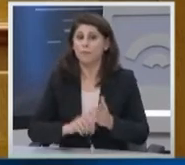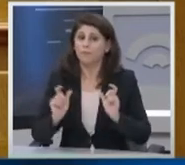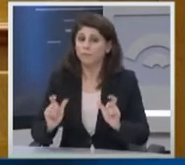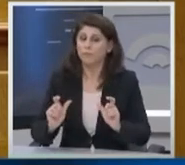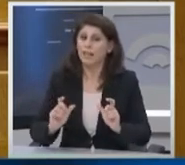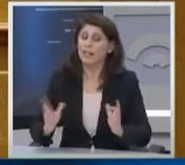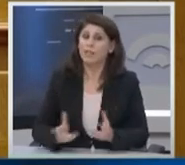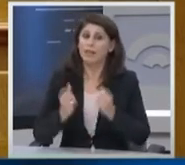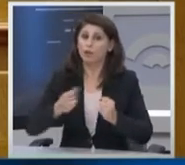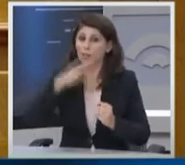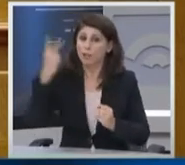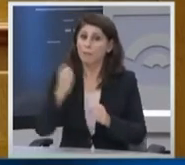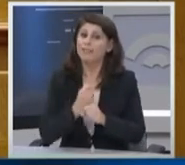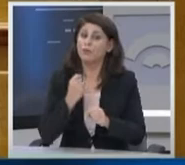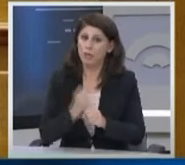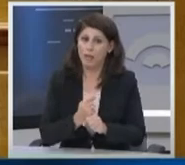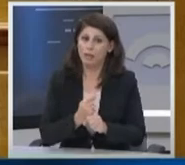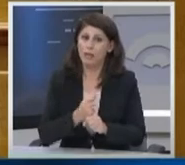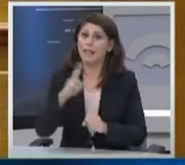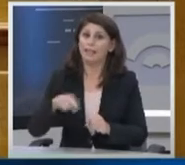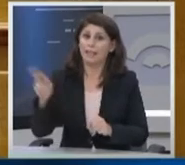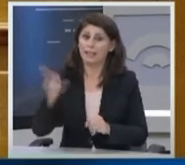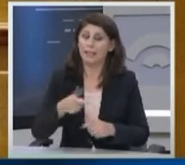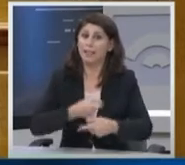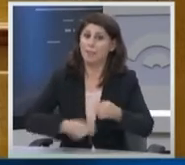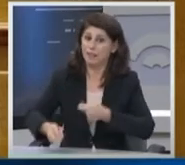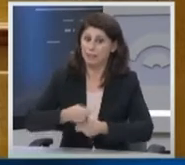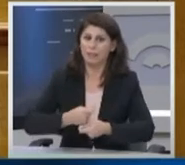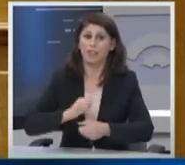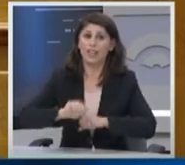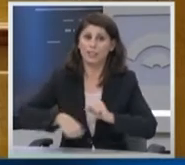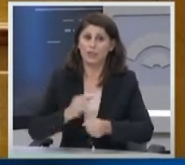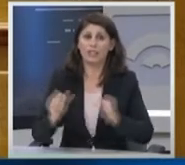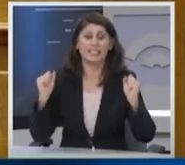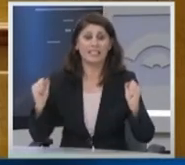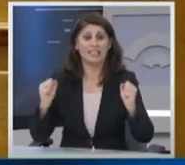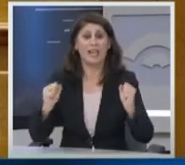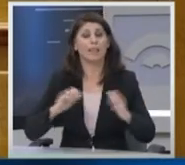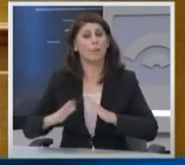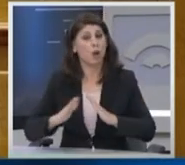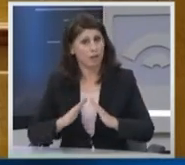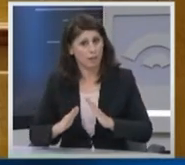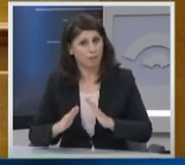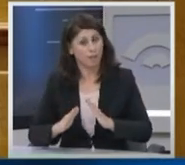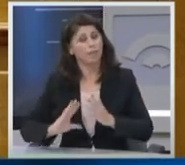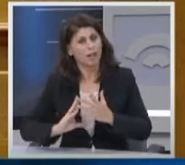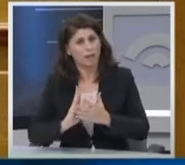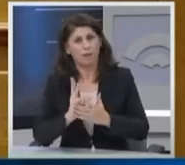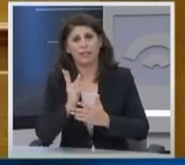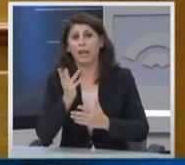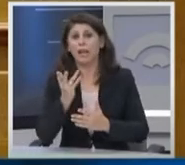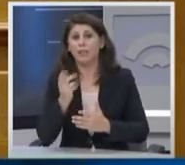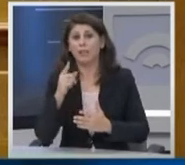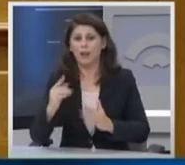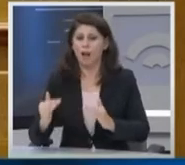εξασφαλιστεί το δικαίωμα της δουλειάς, να καταργηθεί η επιχειρηματική δραστηριότητα στην υγεία και στην πρόνοια, για να αναπτυχθεί